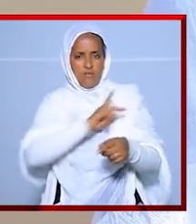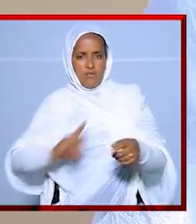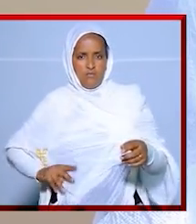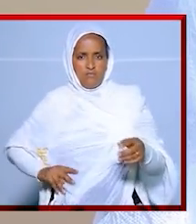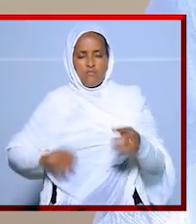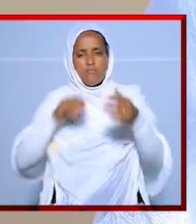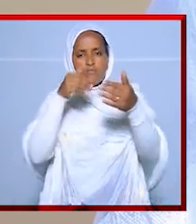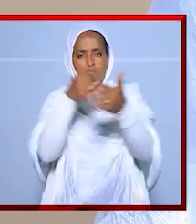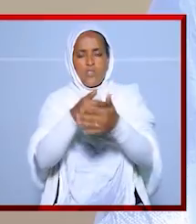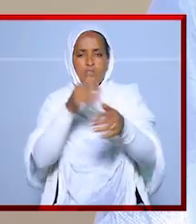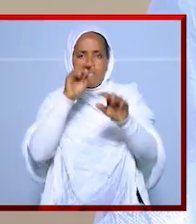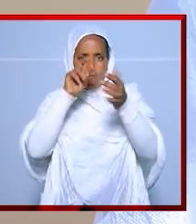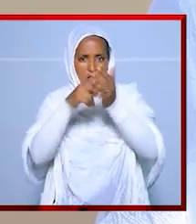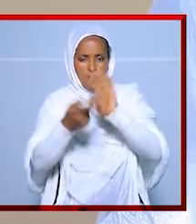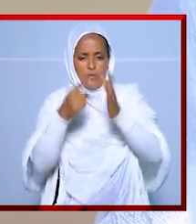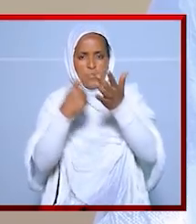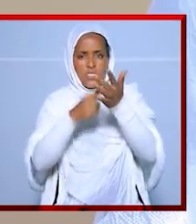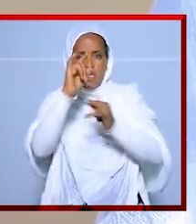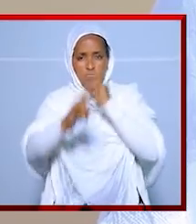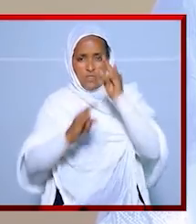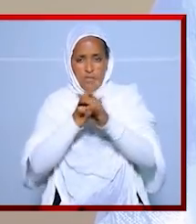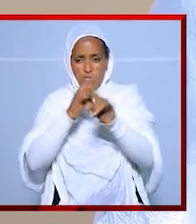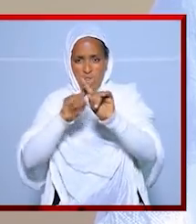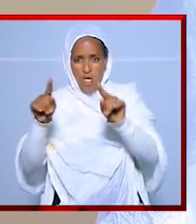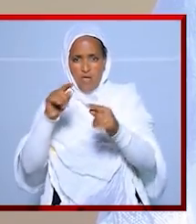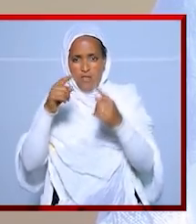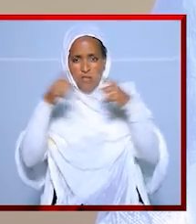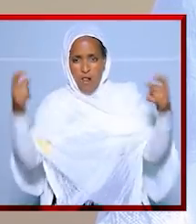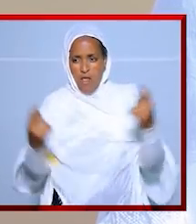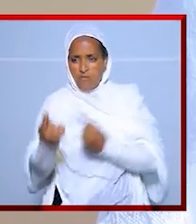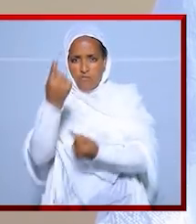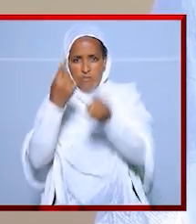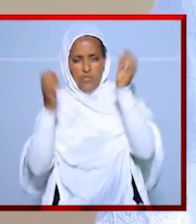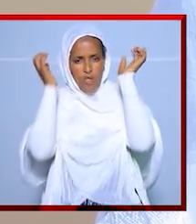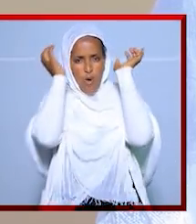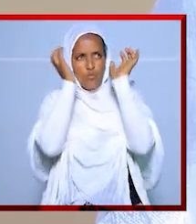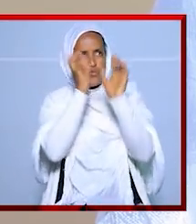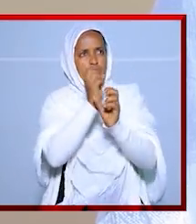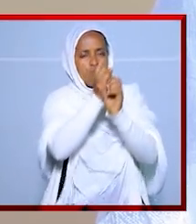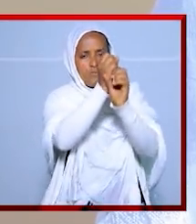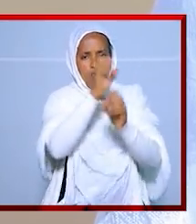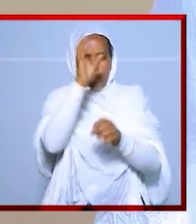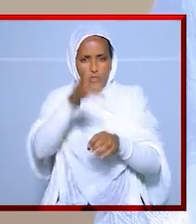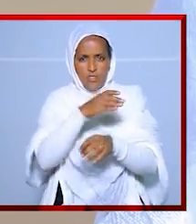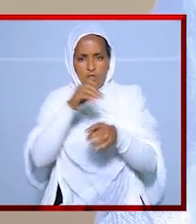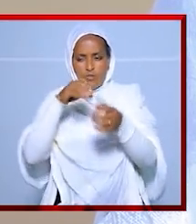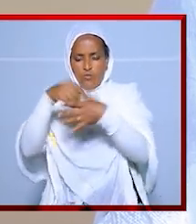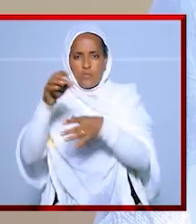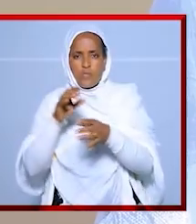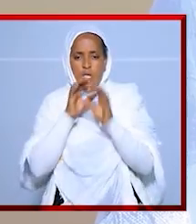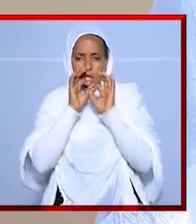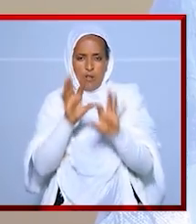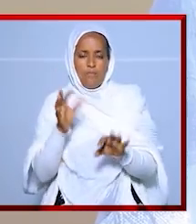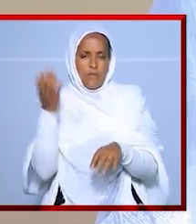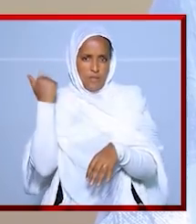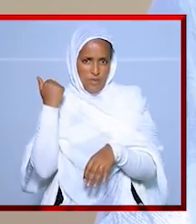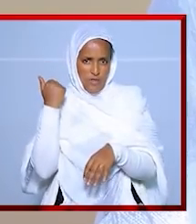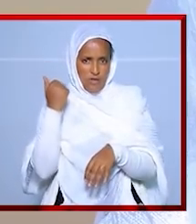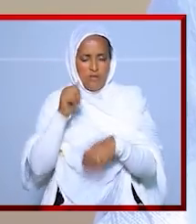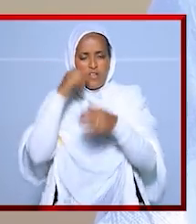ኃይለ ሥላሴ ድረስ ማለት ነው። በዚያን ዘመን የተለያዩ ጠላት ሲነሱባቸው ታቦት ይዘው የማይዘምቱ መስቀል ይዘው የማይወጡ ነገስታት